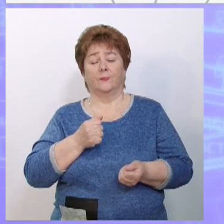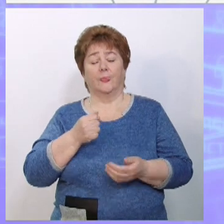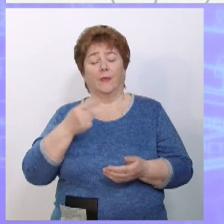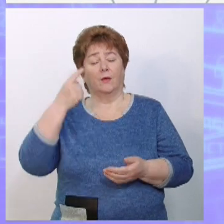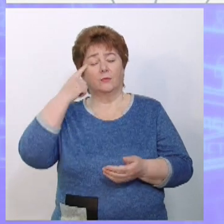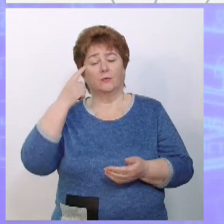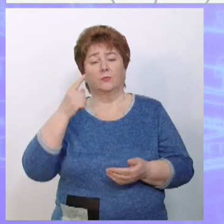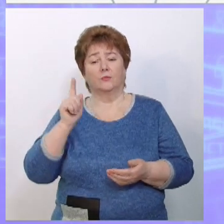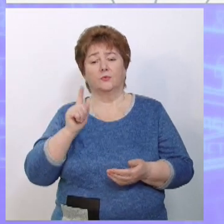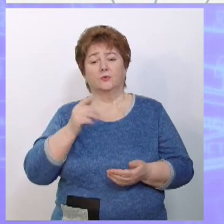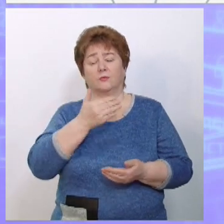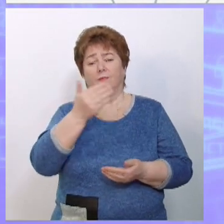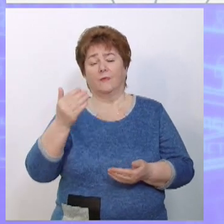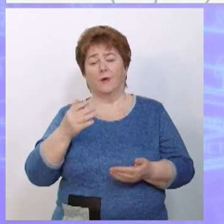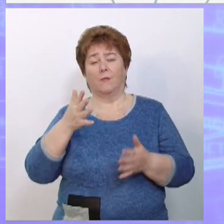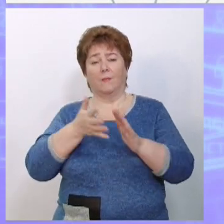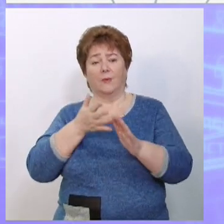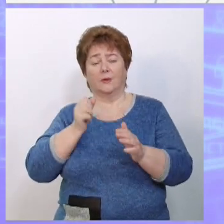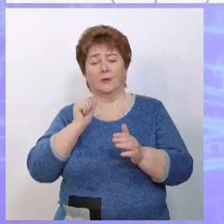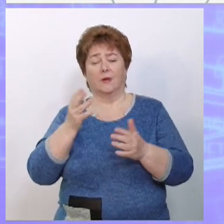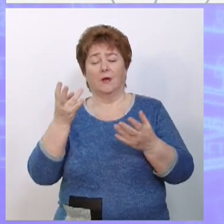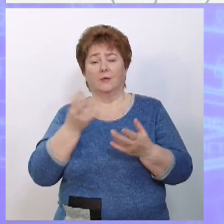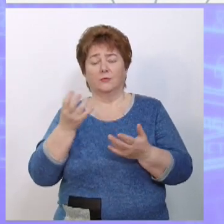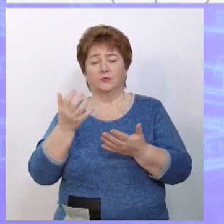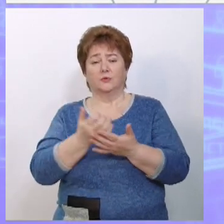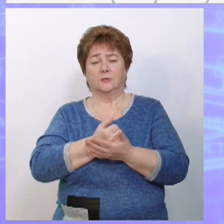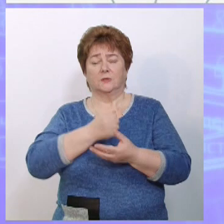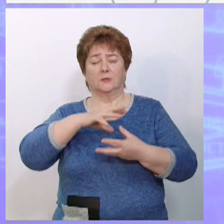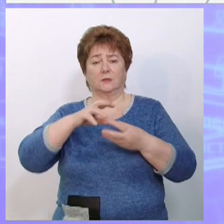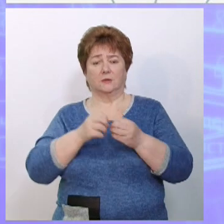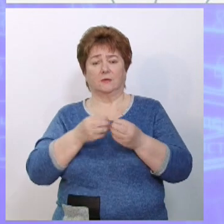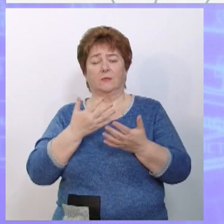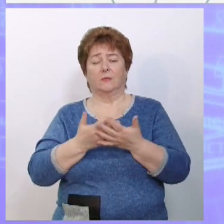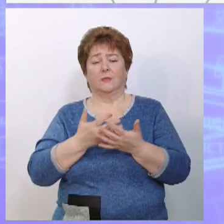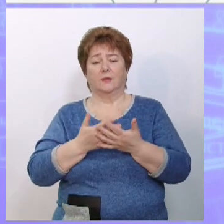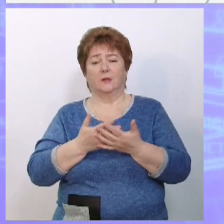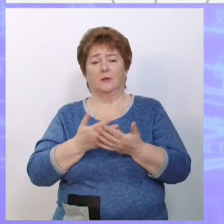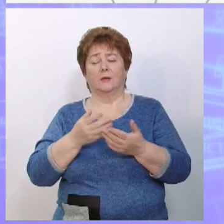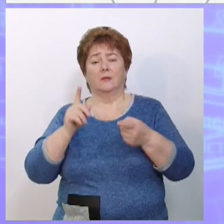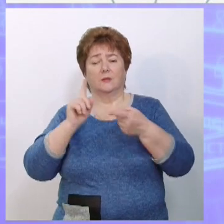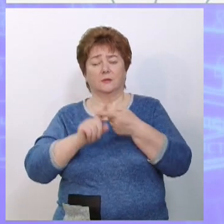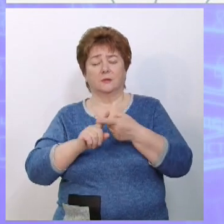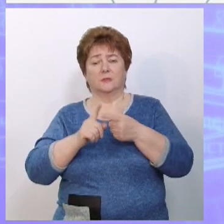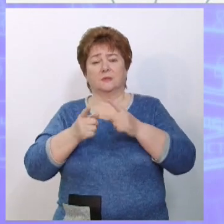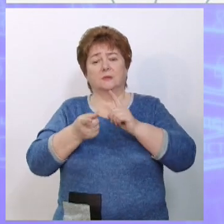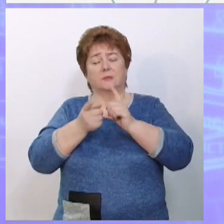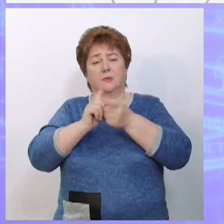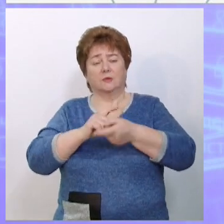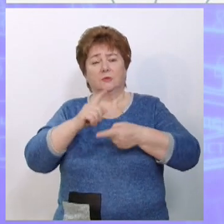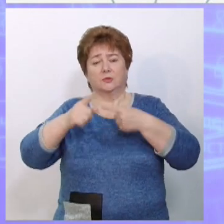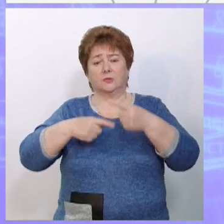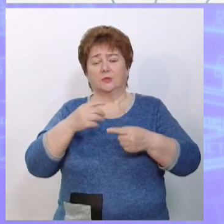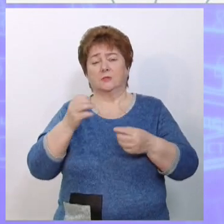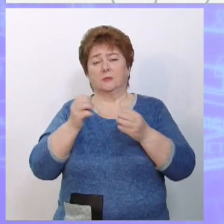Надеюсь, вам понятно, как нужно находить результат в примерах на сложение с переходом